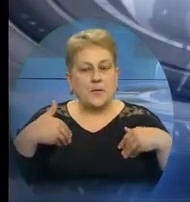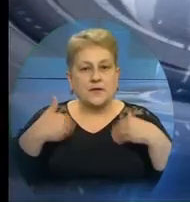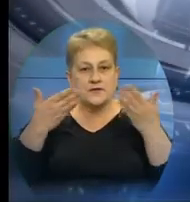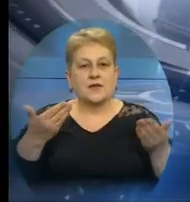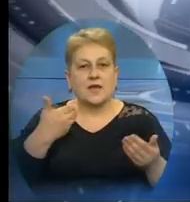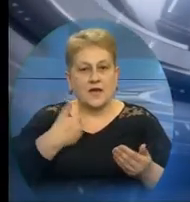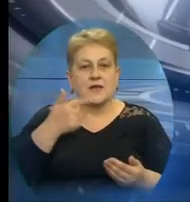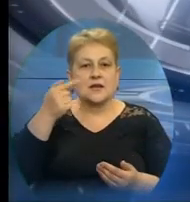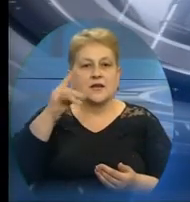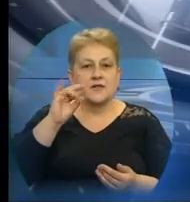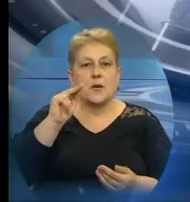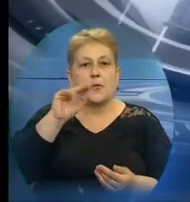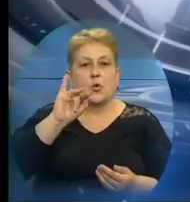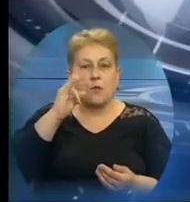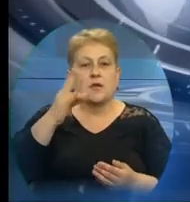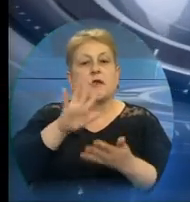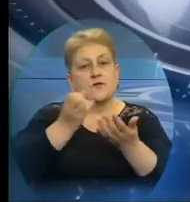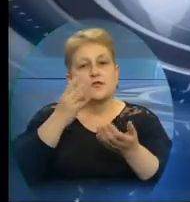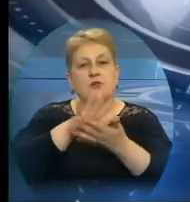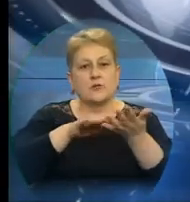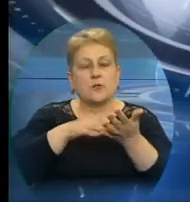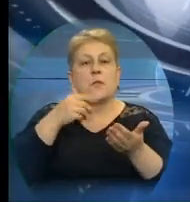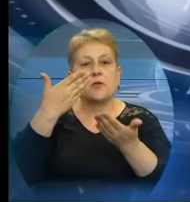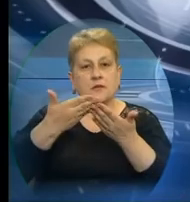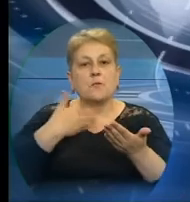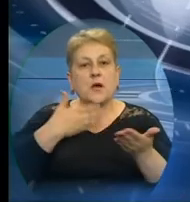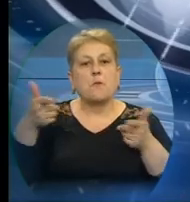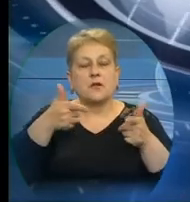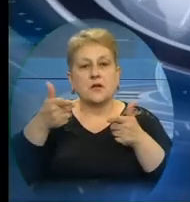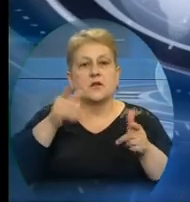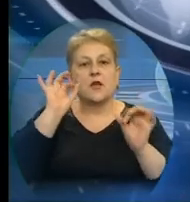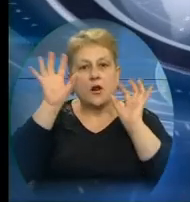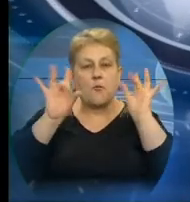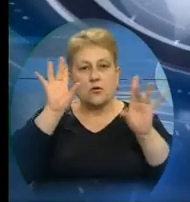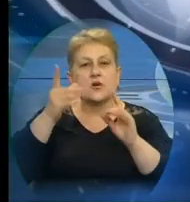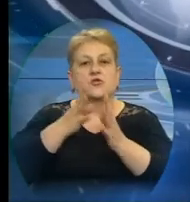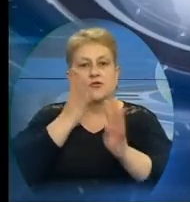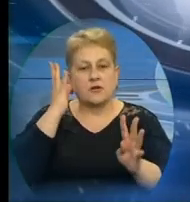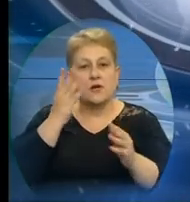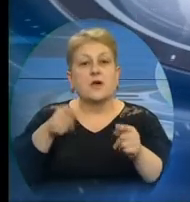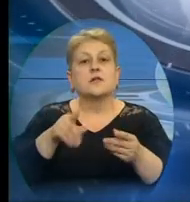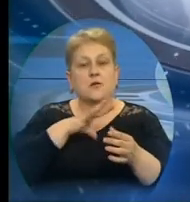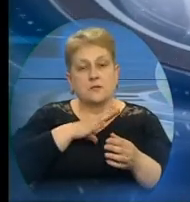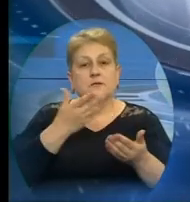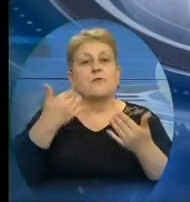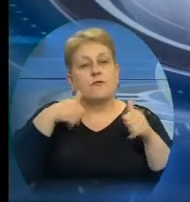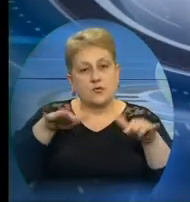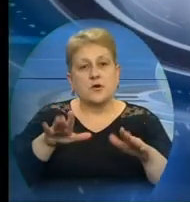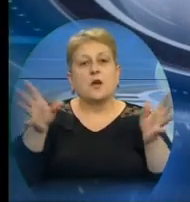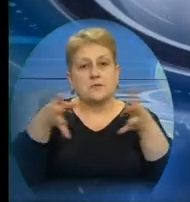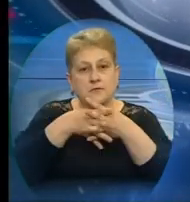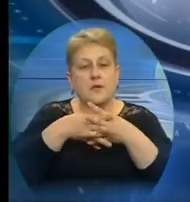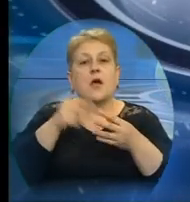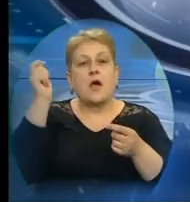Բարև ձեզ, ես Քրիստինե Փիրոզյանն եմ եւ շարունակում եմ ներկայացնել մեր պատրաստած ռեպորտաժների շարքը։ Այս անգամ մենք որոշել ենք